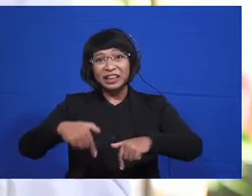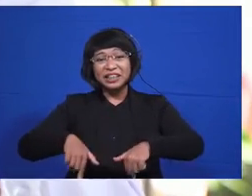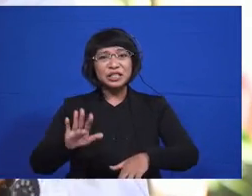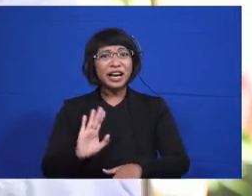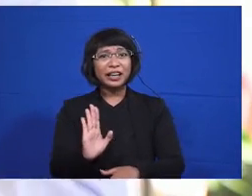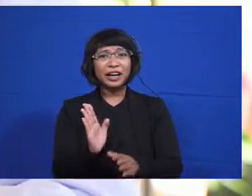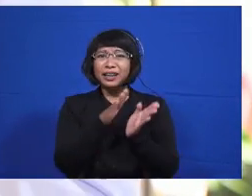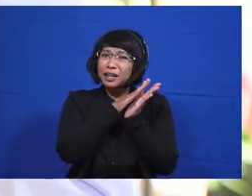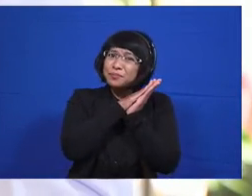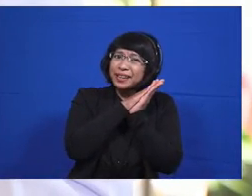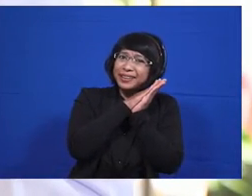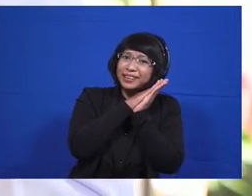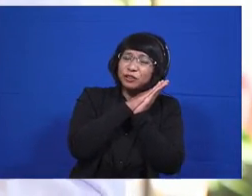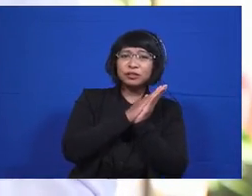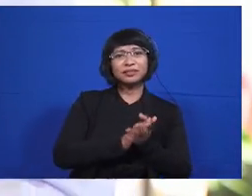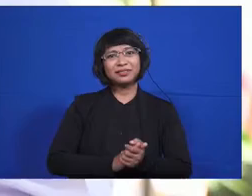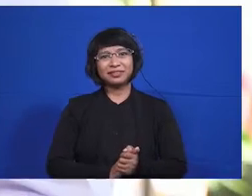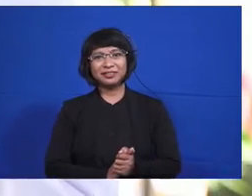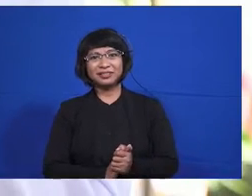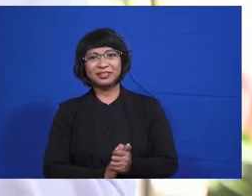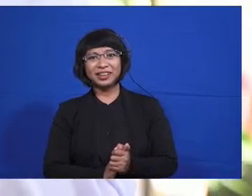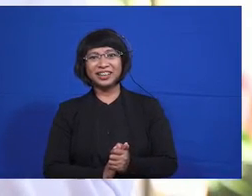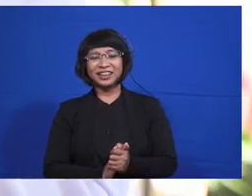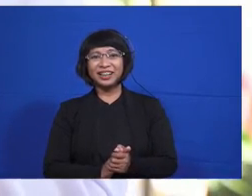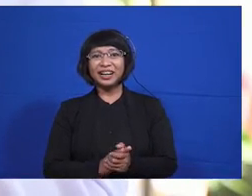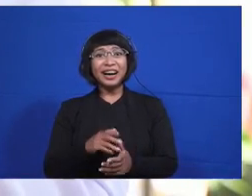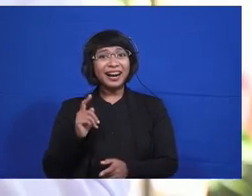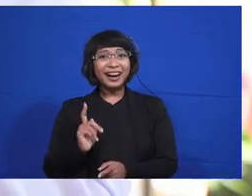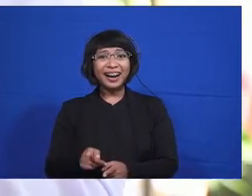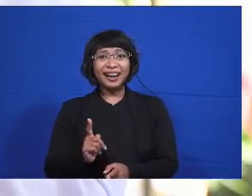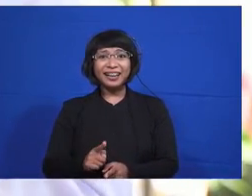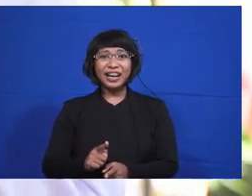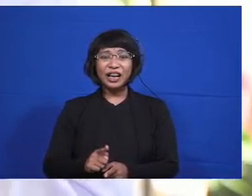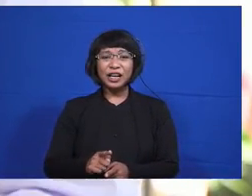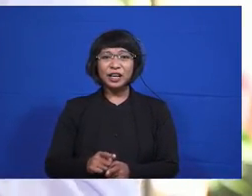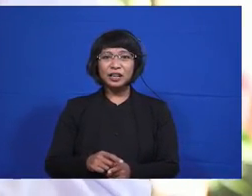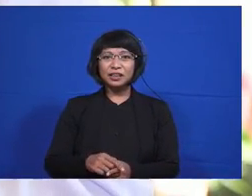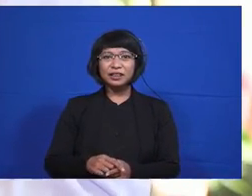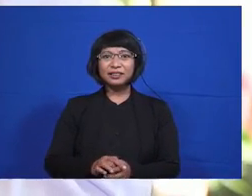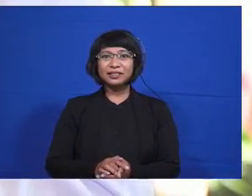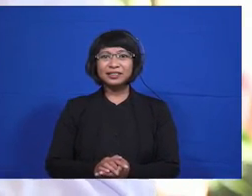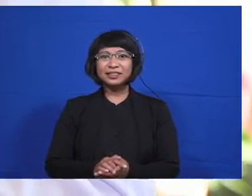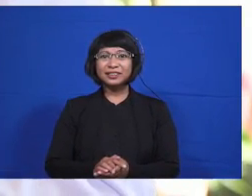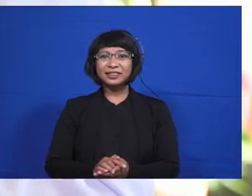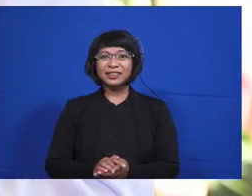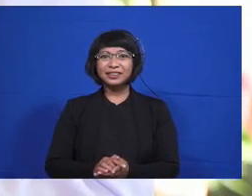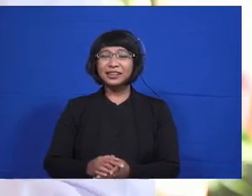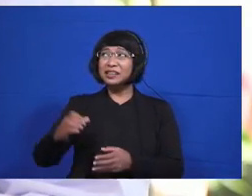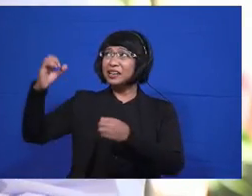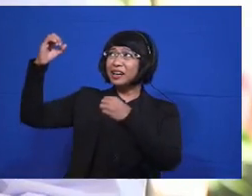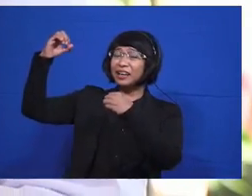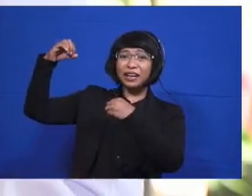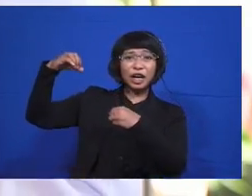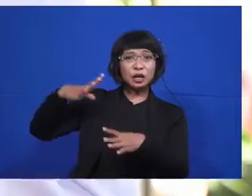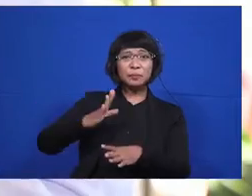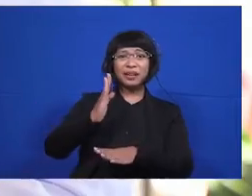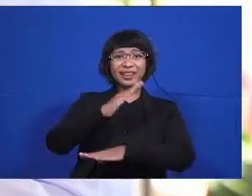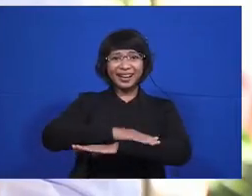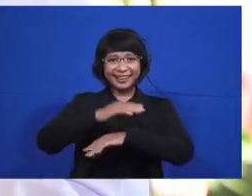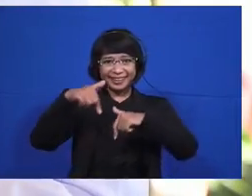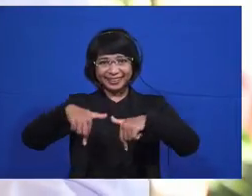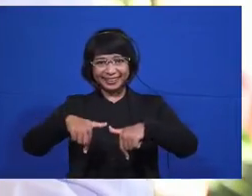menjadi sebuah mimpi, tapi mimpi itu adalah rahmat yang Tuhan izinkan hadir dan nyata dalam kehidupan saya hari ini,